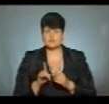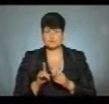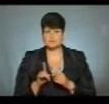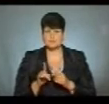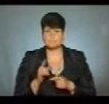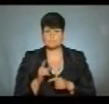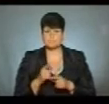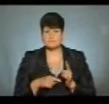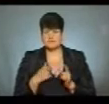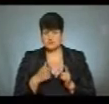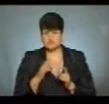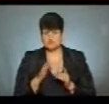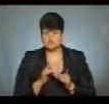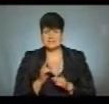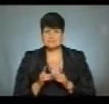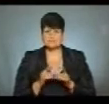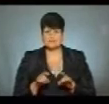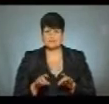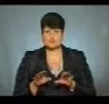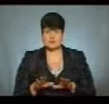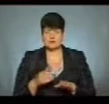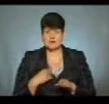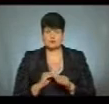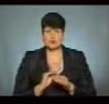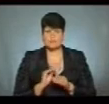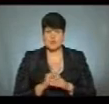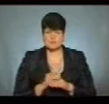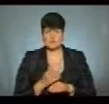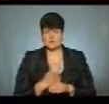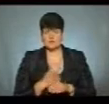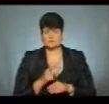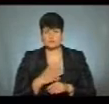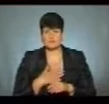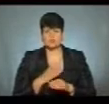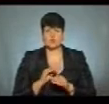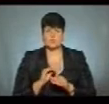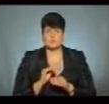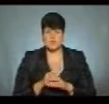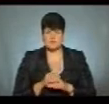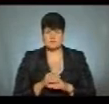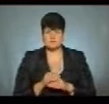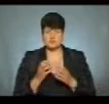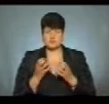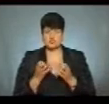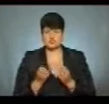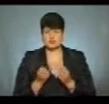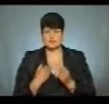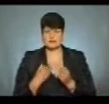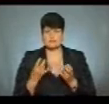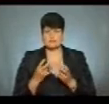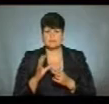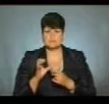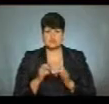по півріччю, значить, буде змінена постанова і нам додавлять. Хотіло б, щоб додавали, ще нам треба